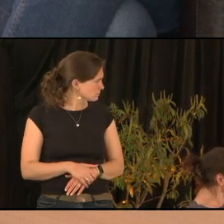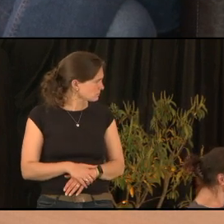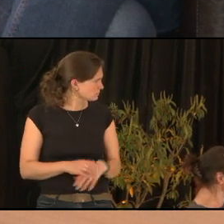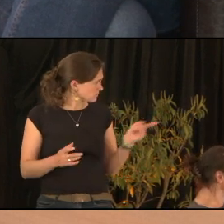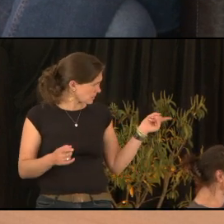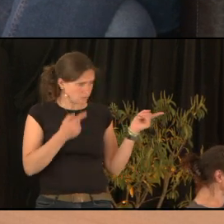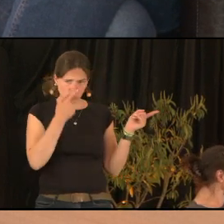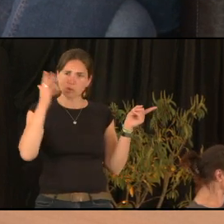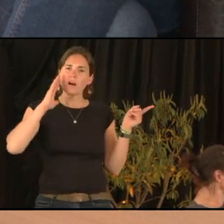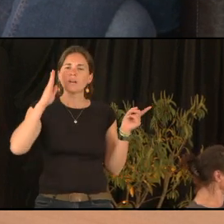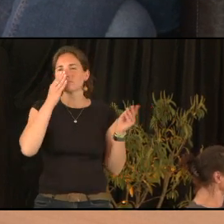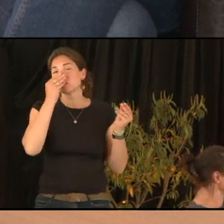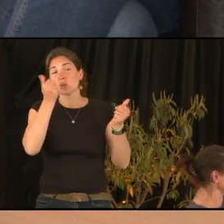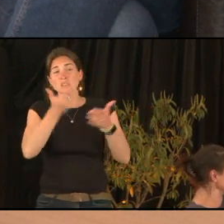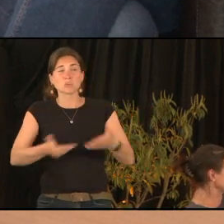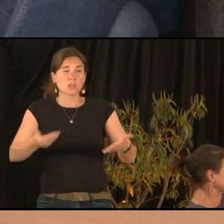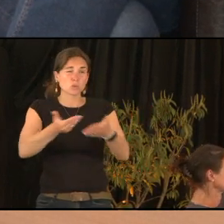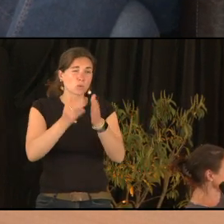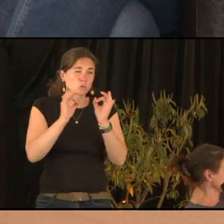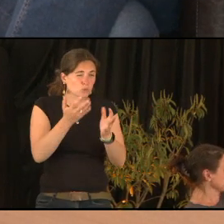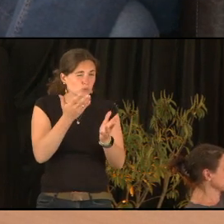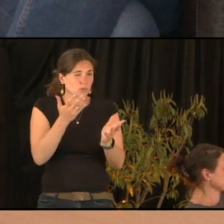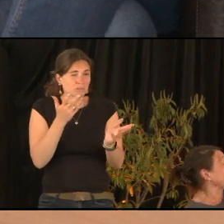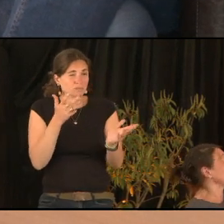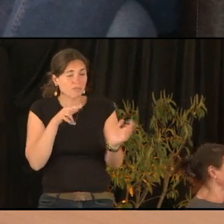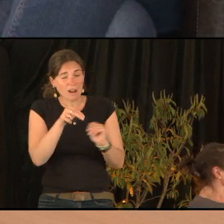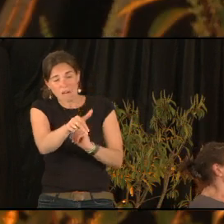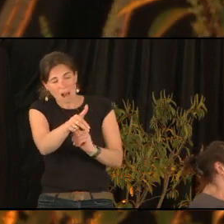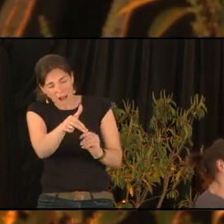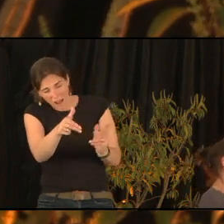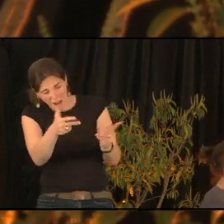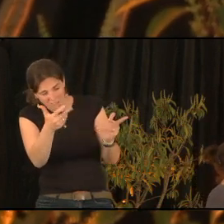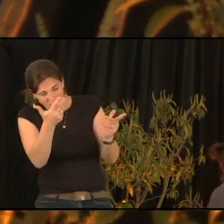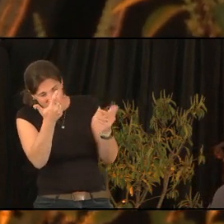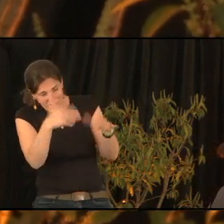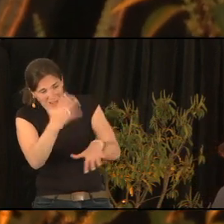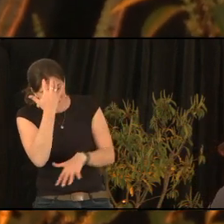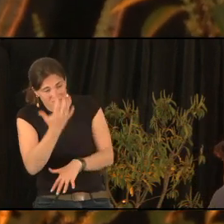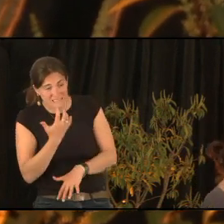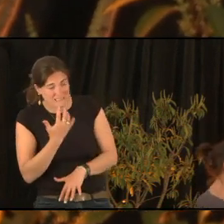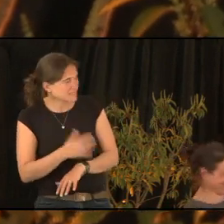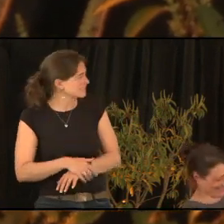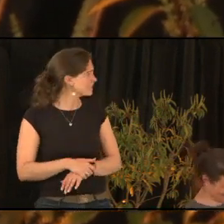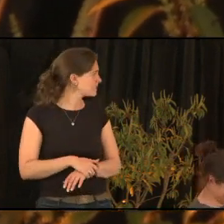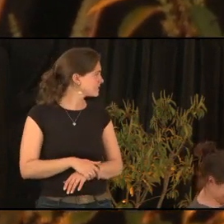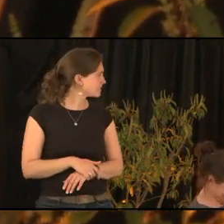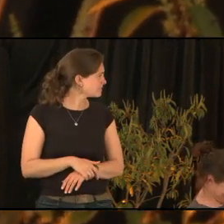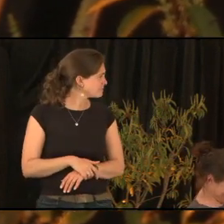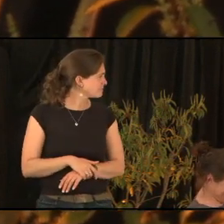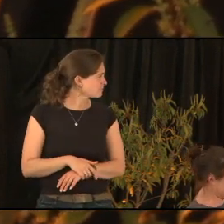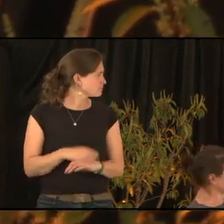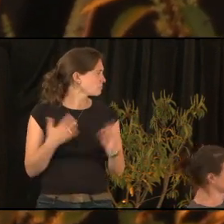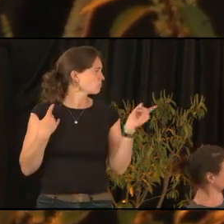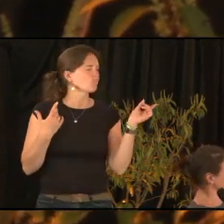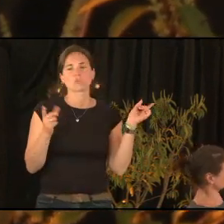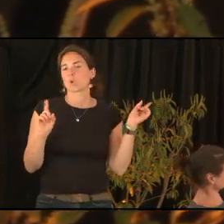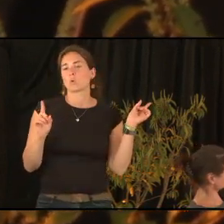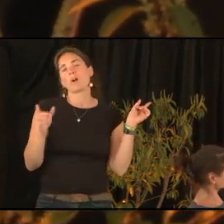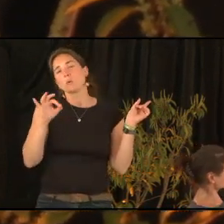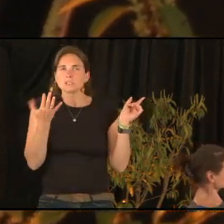important, c'est le rythme qui est en train de se jouer, pas toi, pas le tambour. Et donc, c'est un peu ça. Le tambour étant très important dans